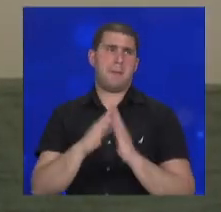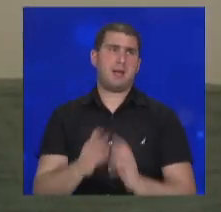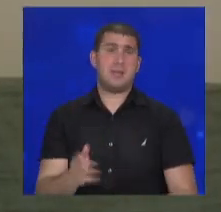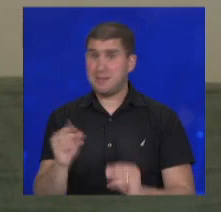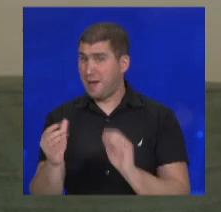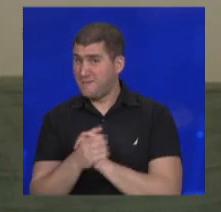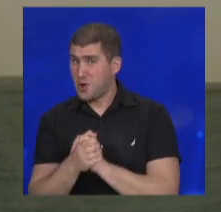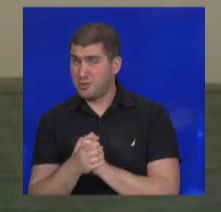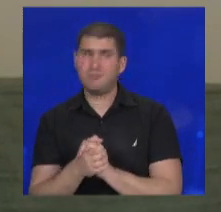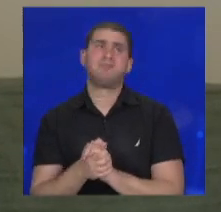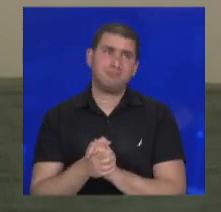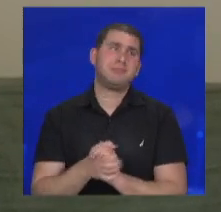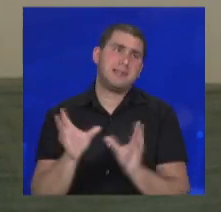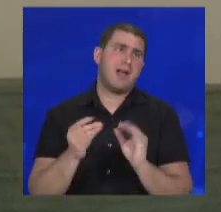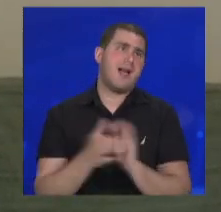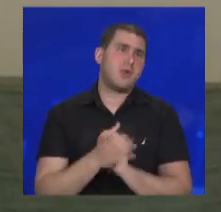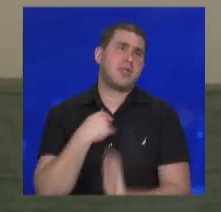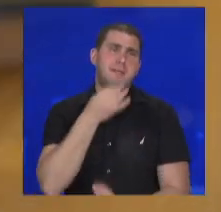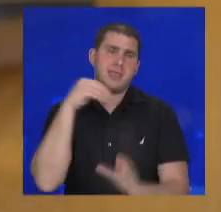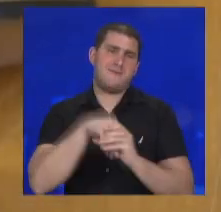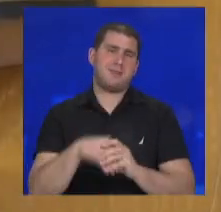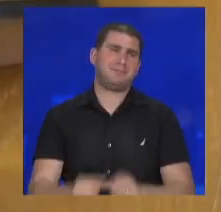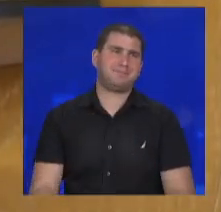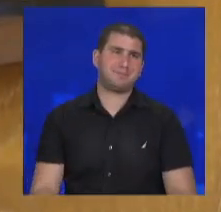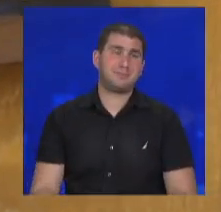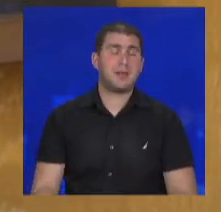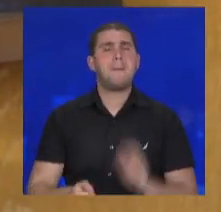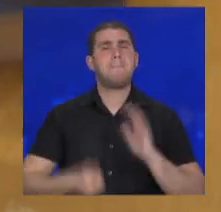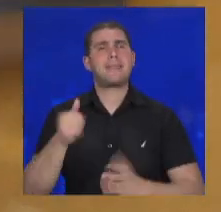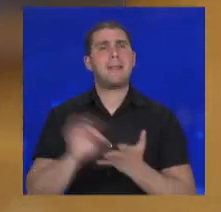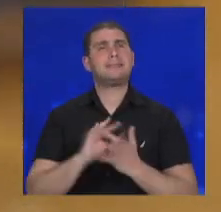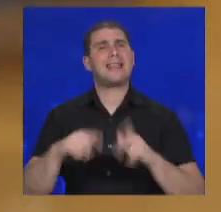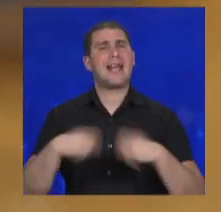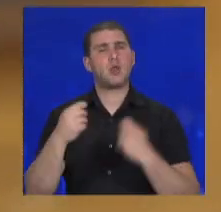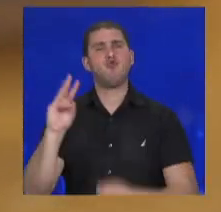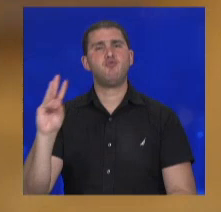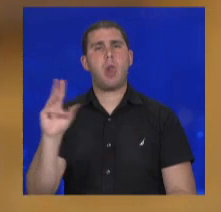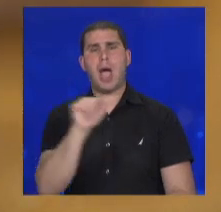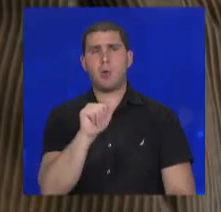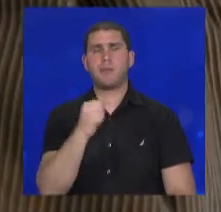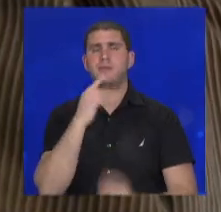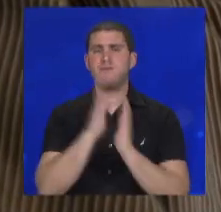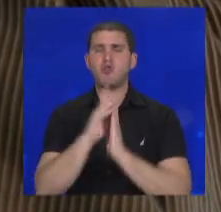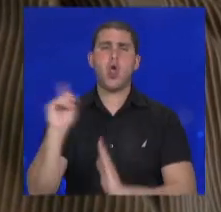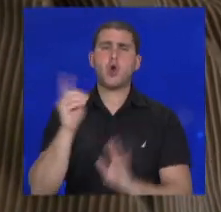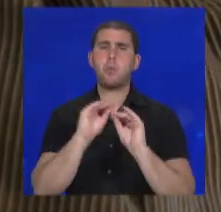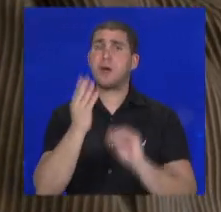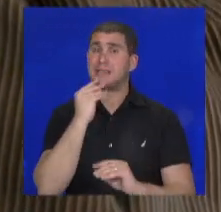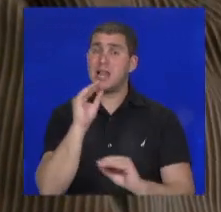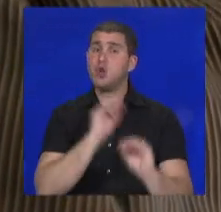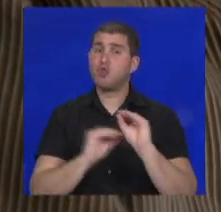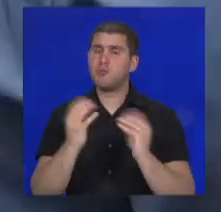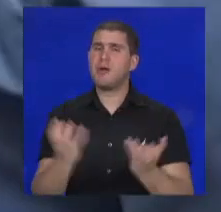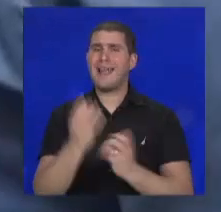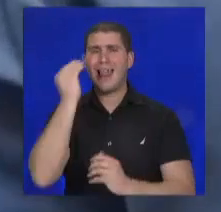החברות. כן, עם החברות אני מעדיפה להיות. מנכ״ל משרד החינוך שמואל אבואב קרא אתמול למורי ישראל להשתמש בכלי